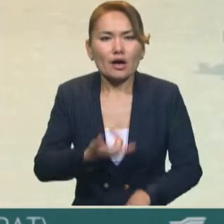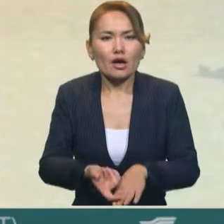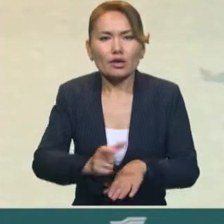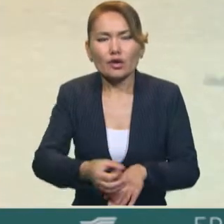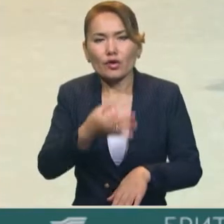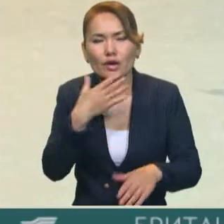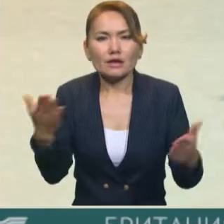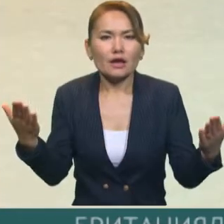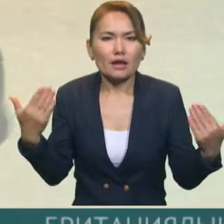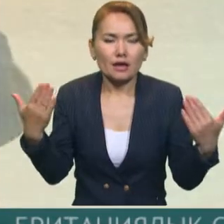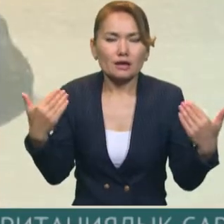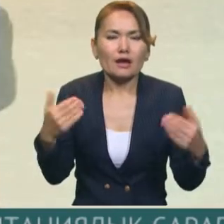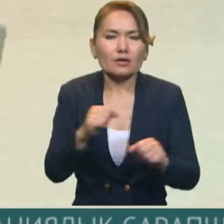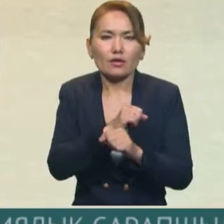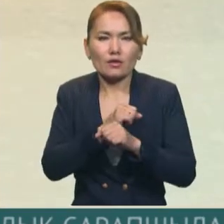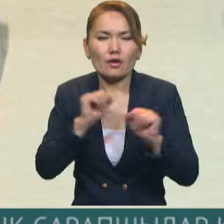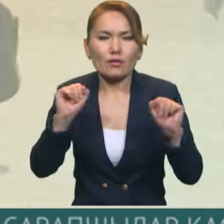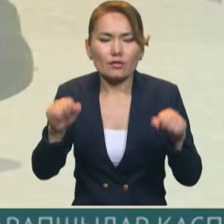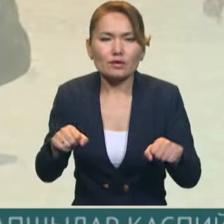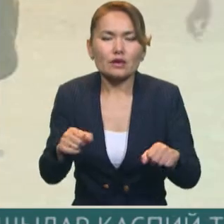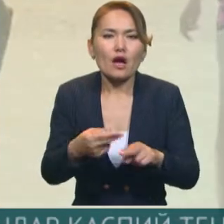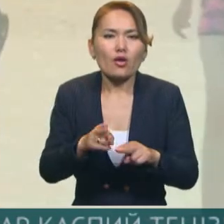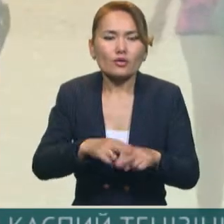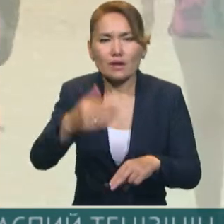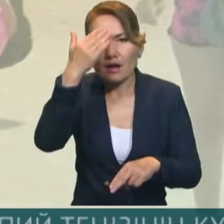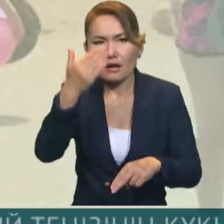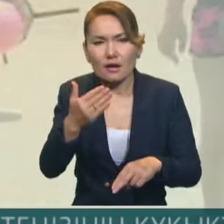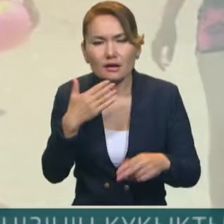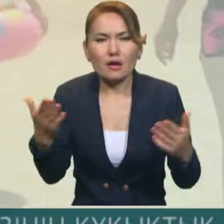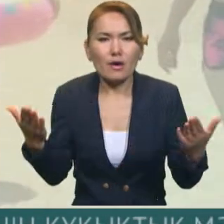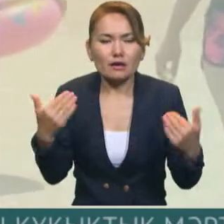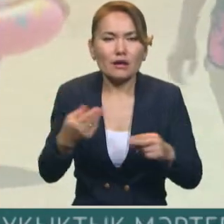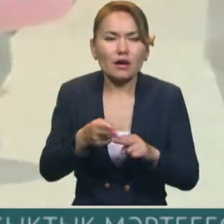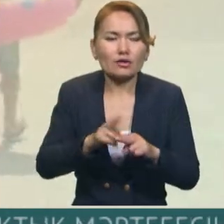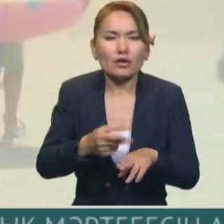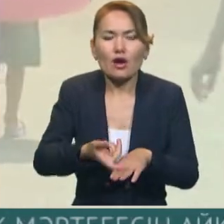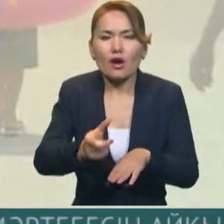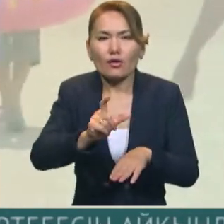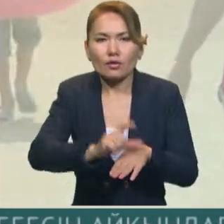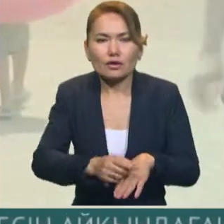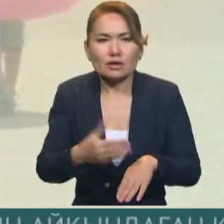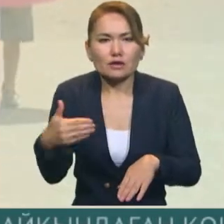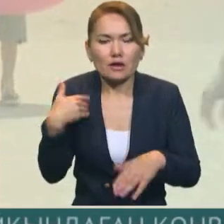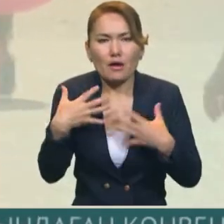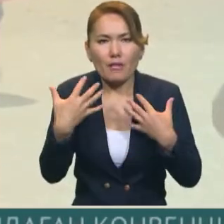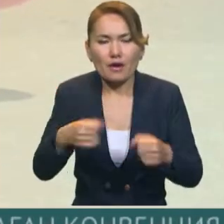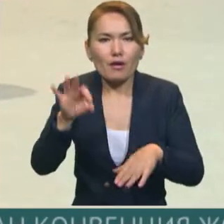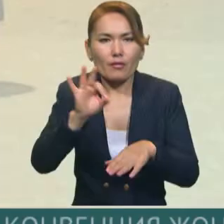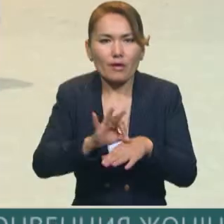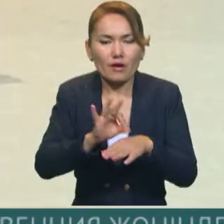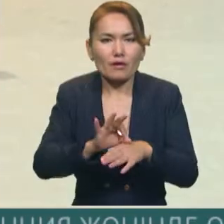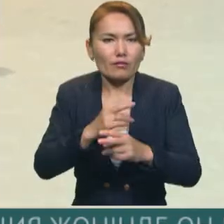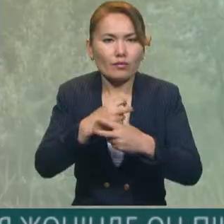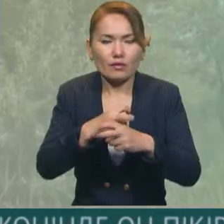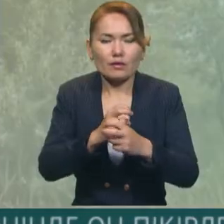сосын қысың күндер ауырмаймыз. Бәріміз екен, кәрі адамдарымыз, буындарымыз артроз, коксартроз, остеоартроз деген аурулар бар